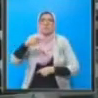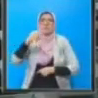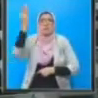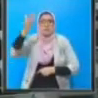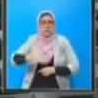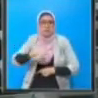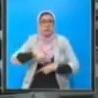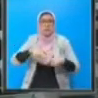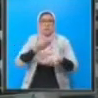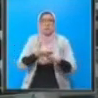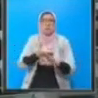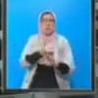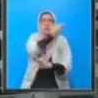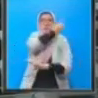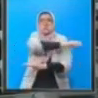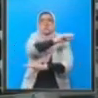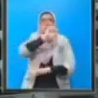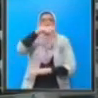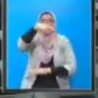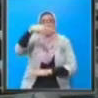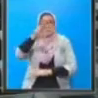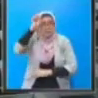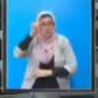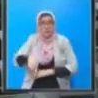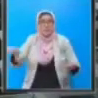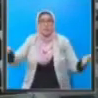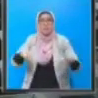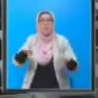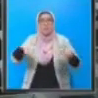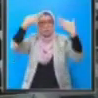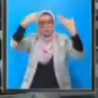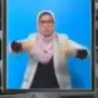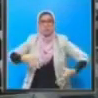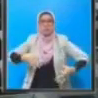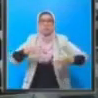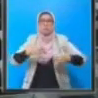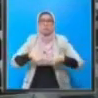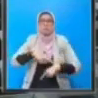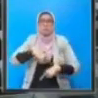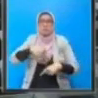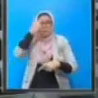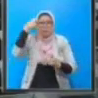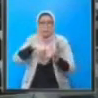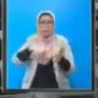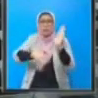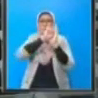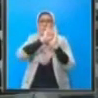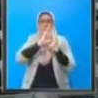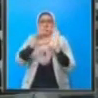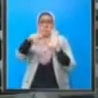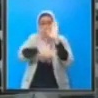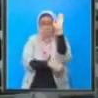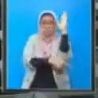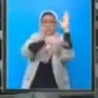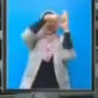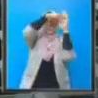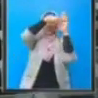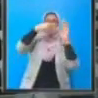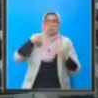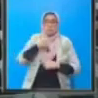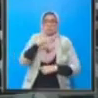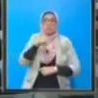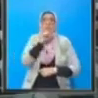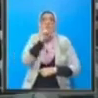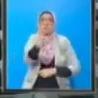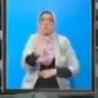dikenal buat Nuning Keane ini adalah apa the integrity of the pack paling Man ya kita kena pastikan paling many